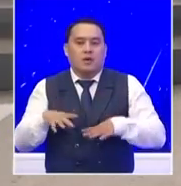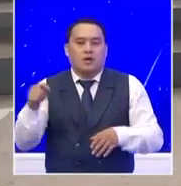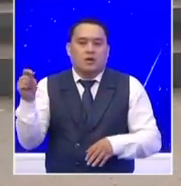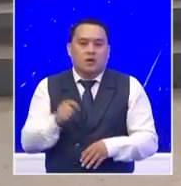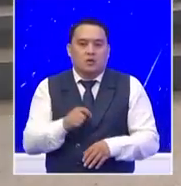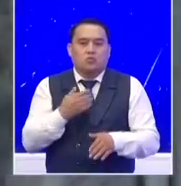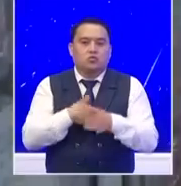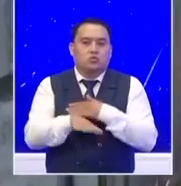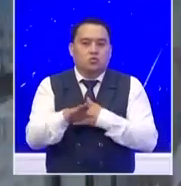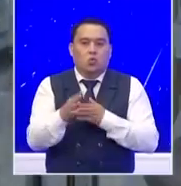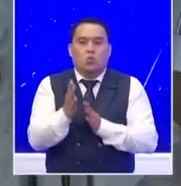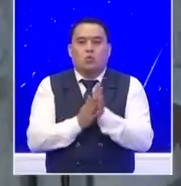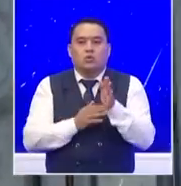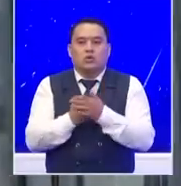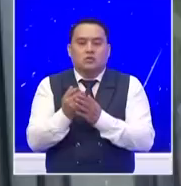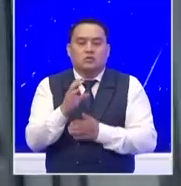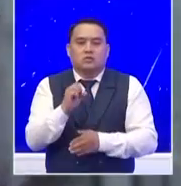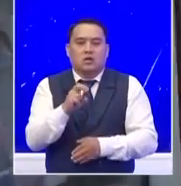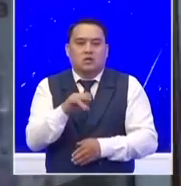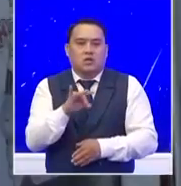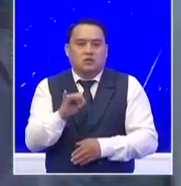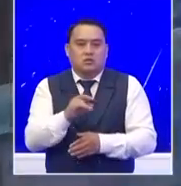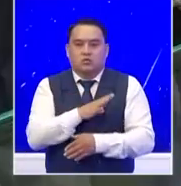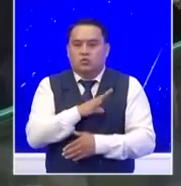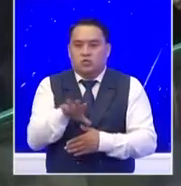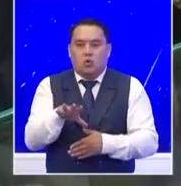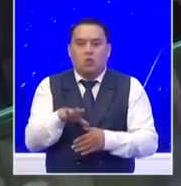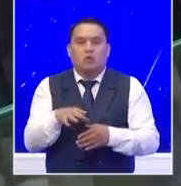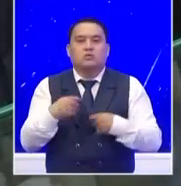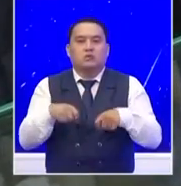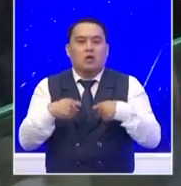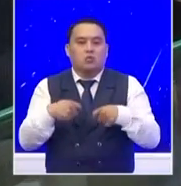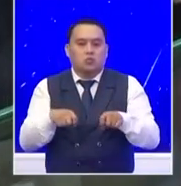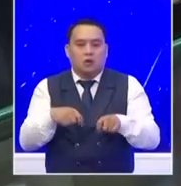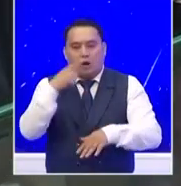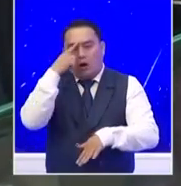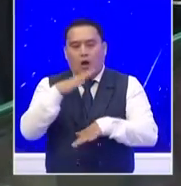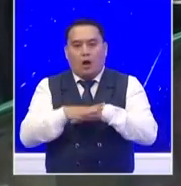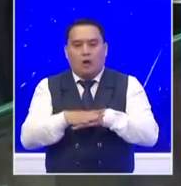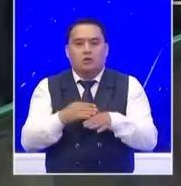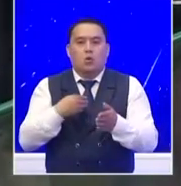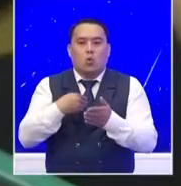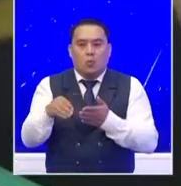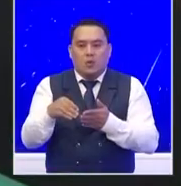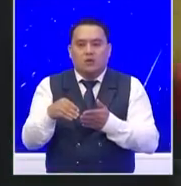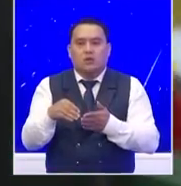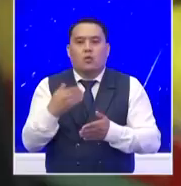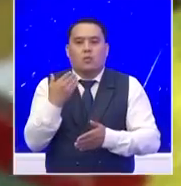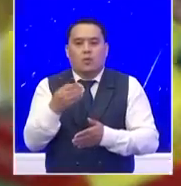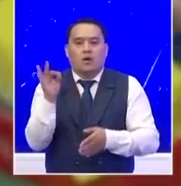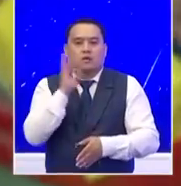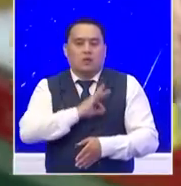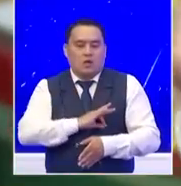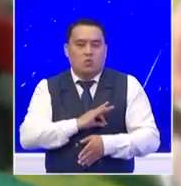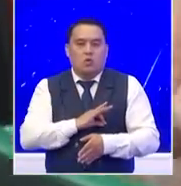шығу кезінде қолды залалсыздандыратын санитайзерлер қойылмаған. Ал сатушылар мен әкімшілерінің айтуынша, сатып алушылар санитайзерлерді